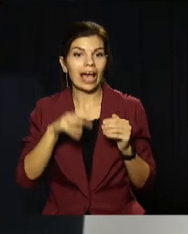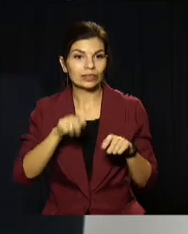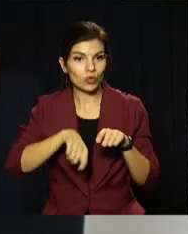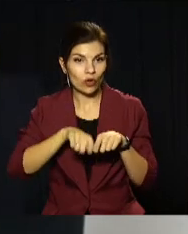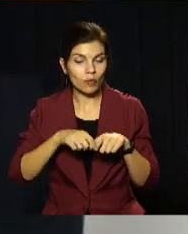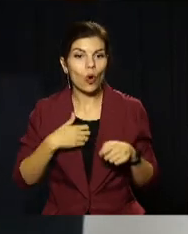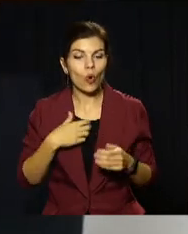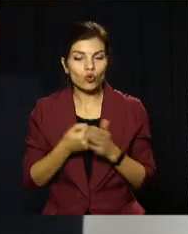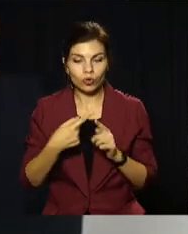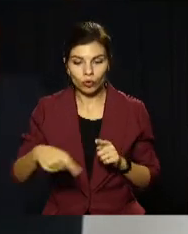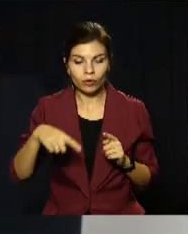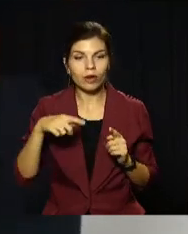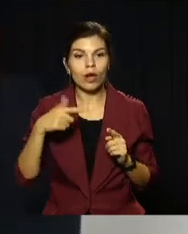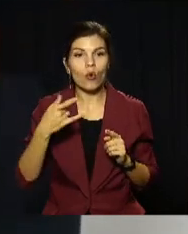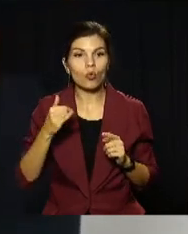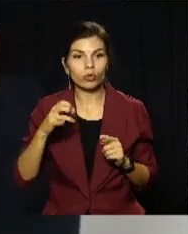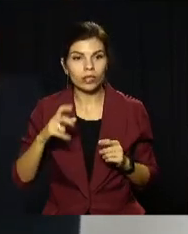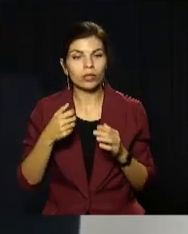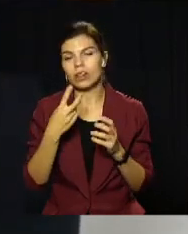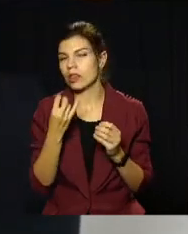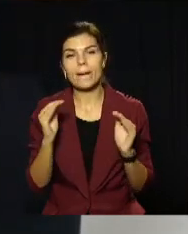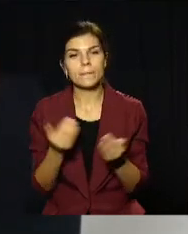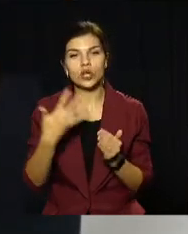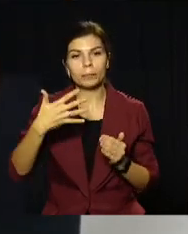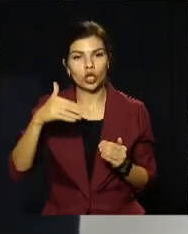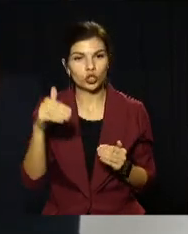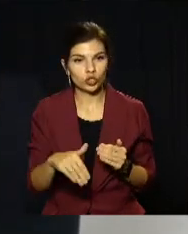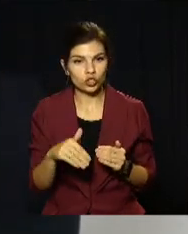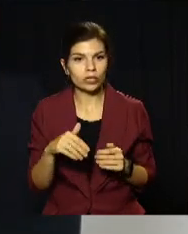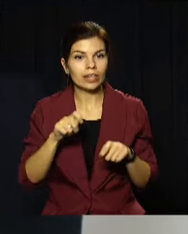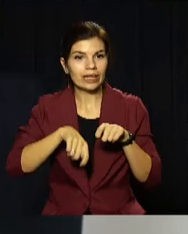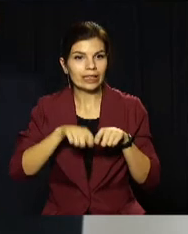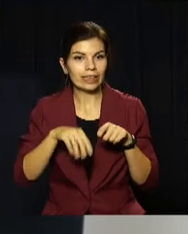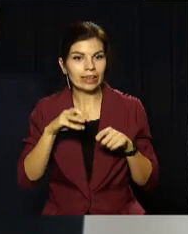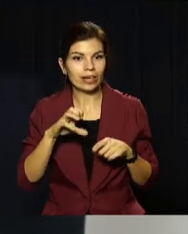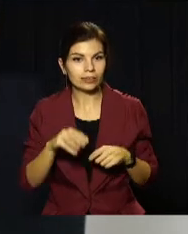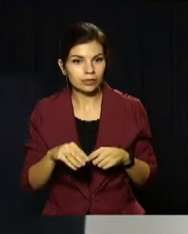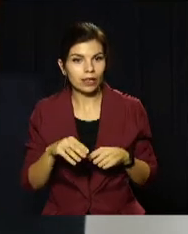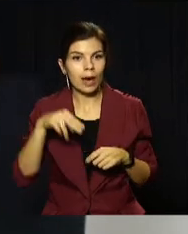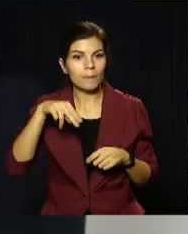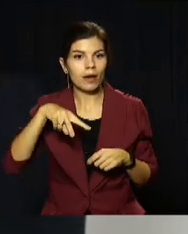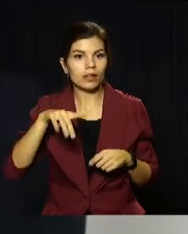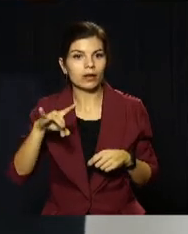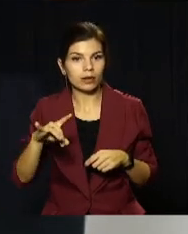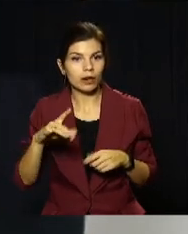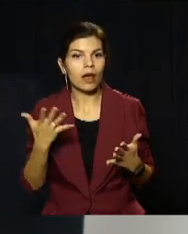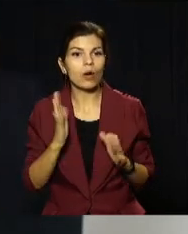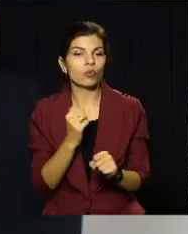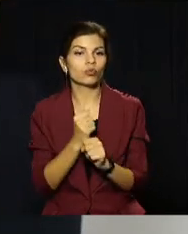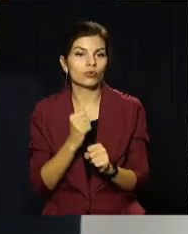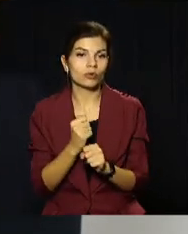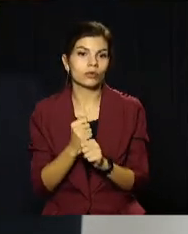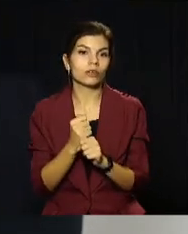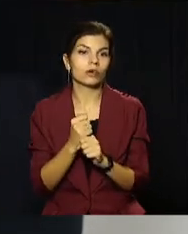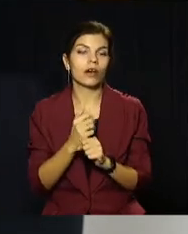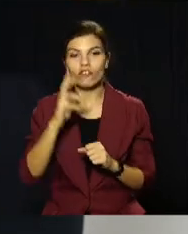до грудня місяця, щоб це було не менше 50 тисяч тестів ПЛР, які будуть робитися саме